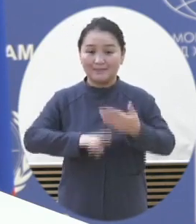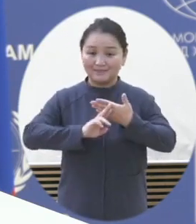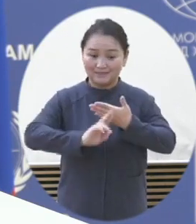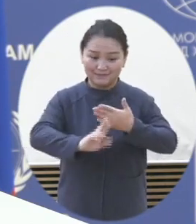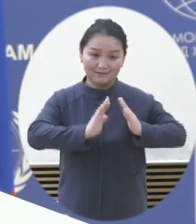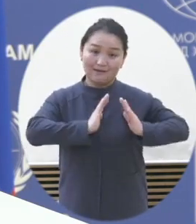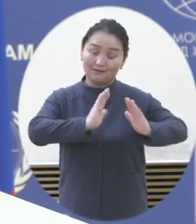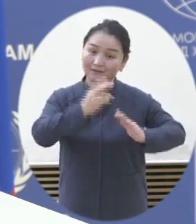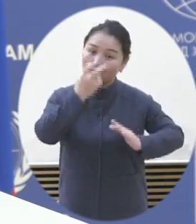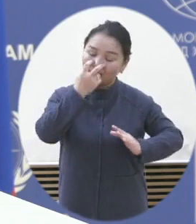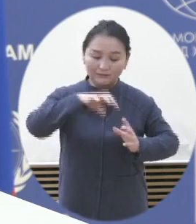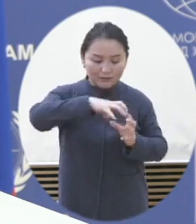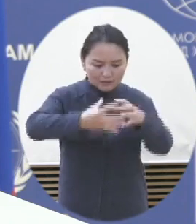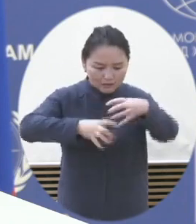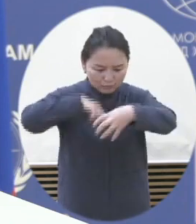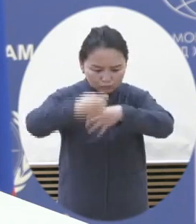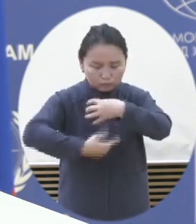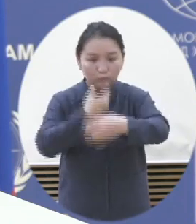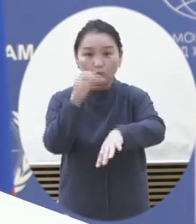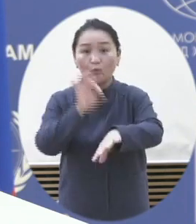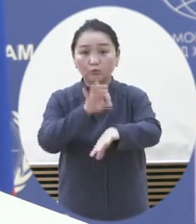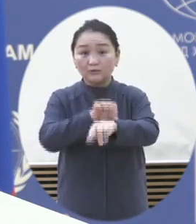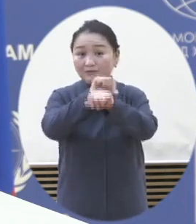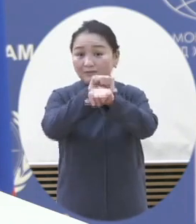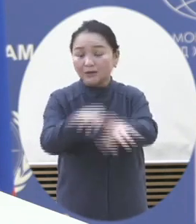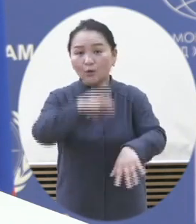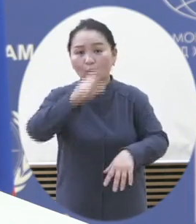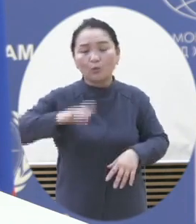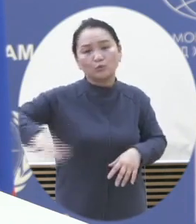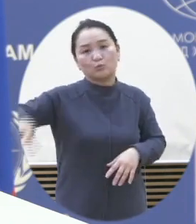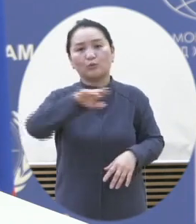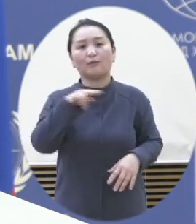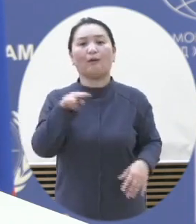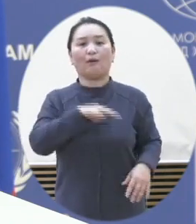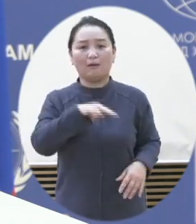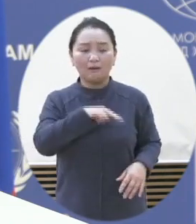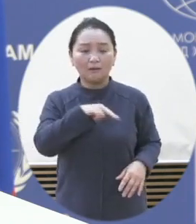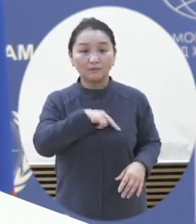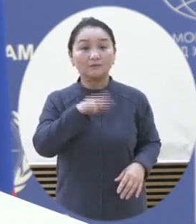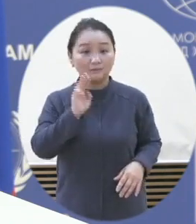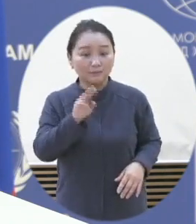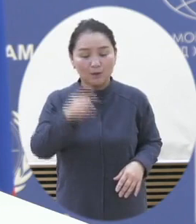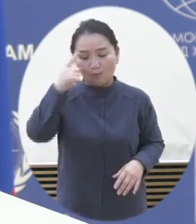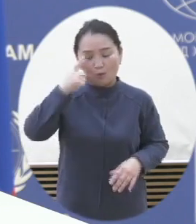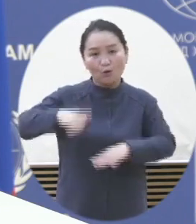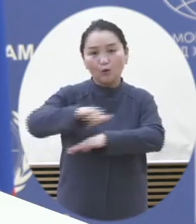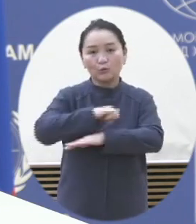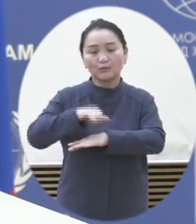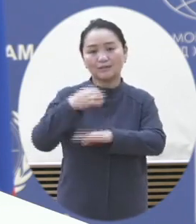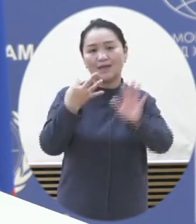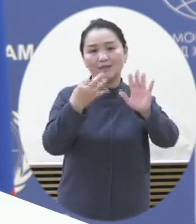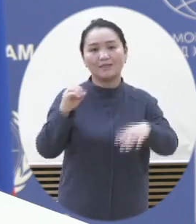үзэхээр мэдээж дэлхийн даяар тархаж байгаа энэ цар тахлын талаар бол хүн болгон болоод айцстай байгаа. За манай улсын хувьд бол 80 гаруй хувь нь бол